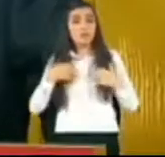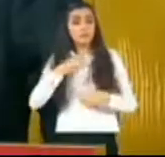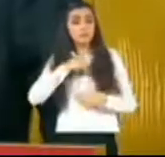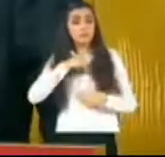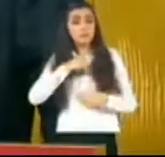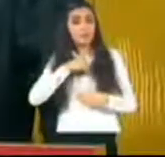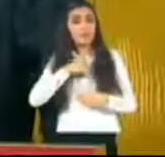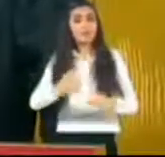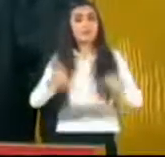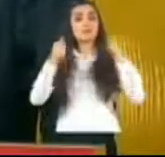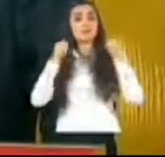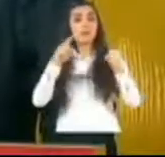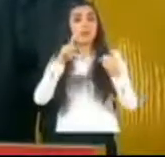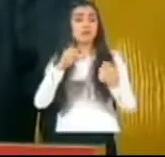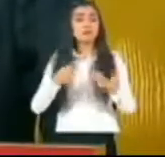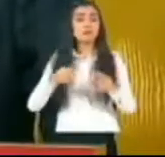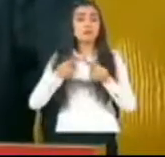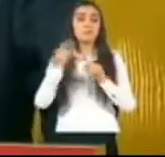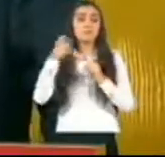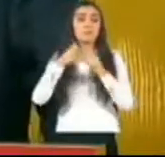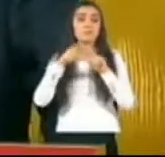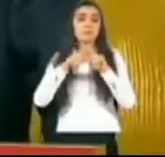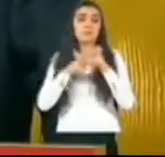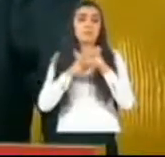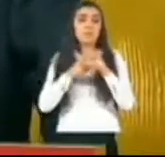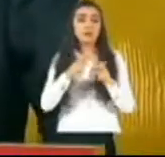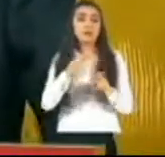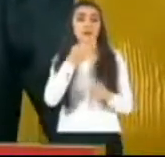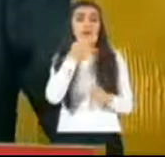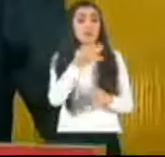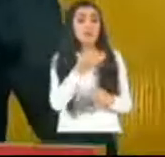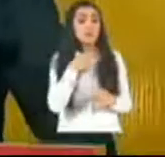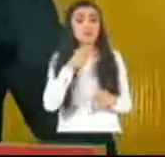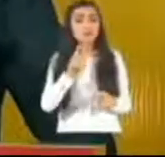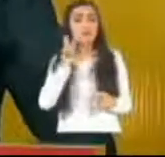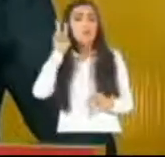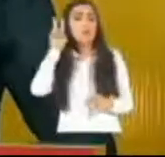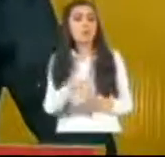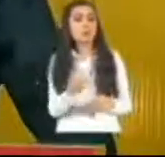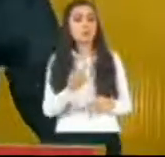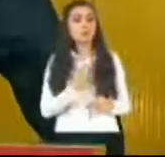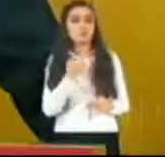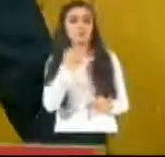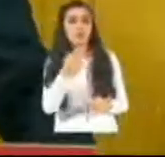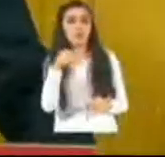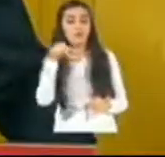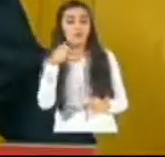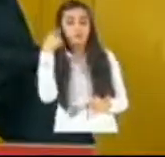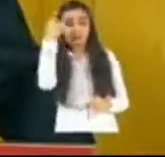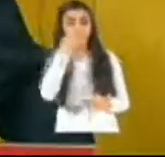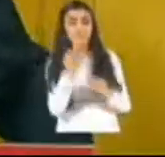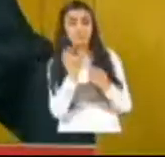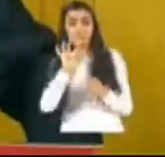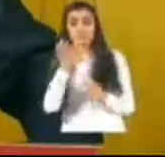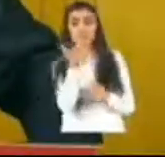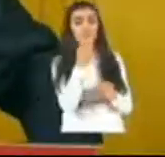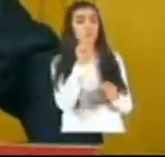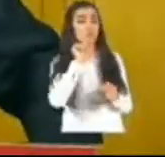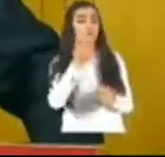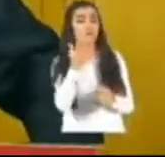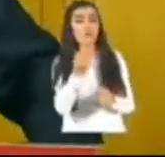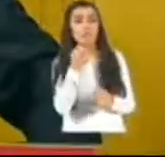kalan sağlam mirastır. Bunlardan taviz bizim için ölümdür. Bunlara yüz çevirmek yok